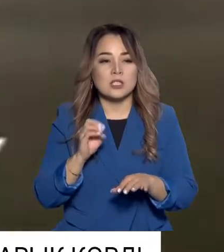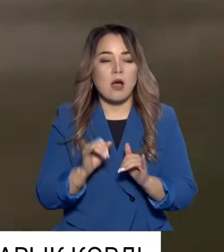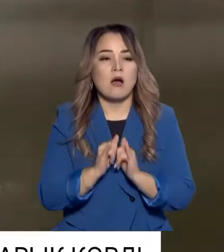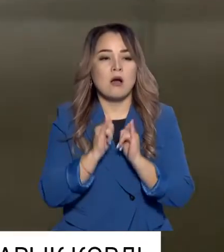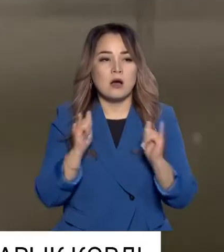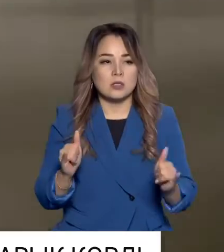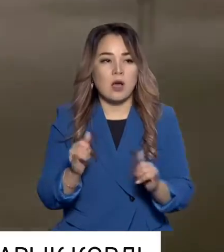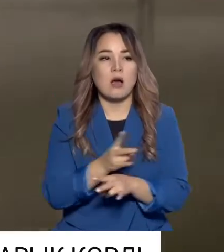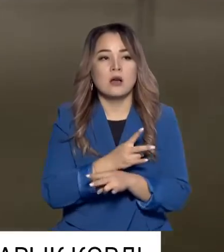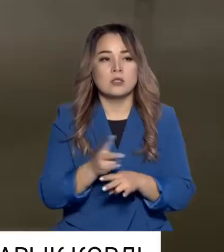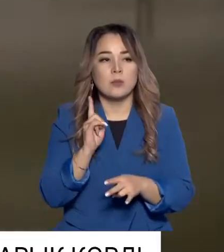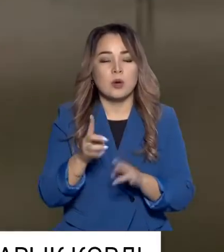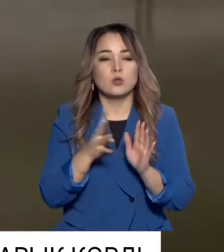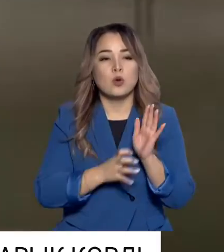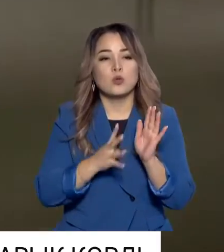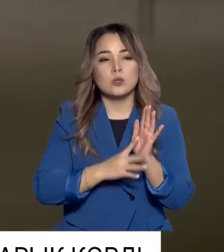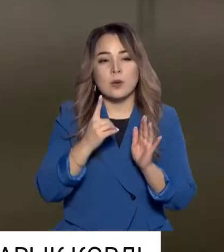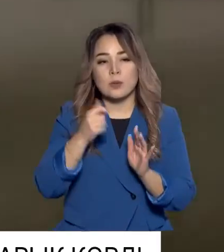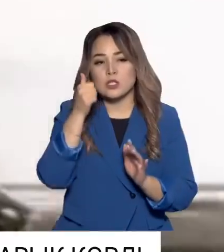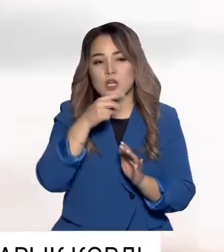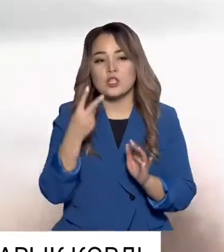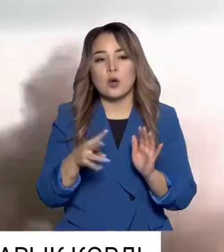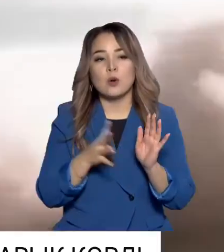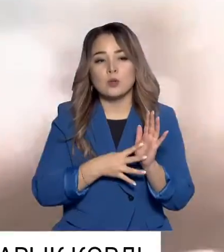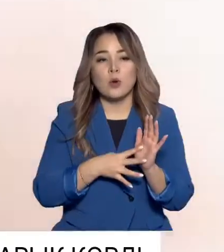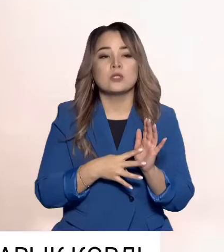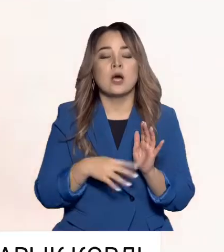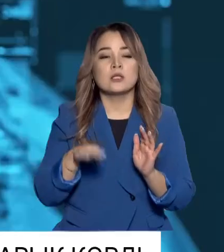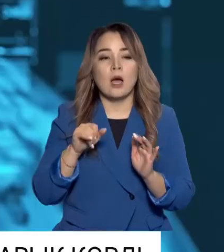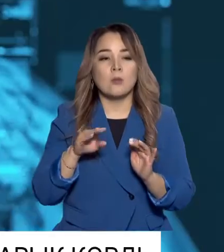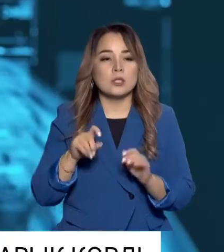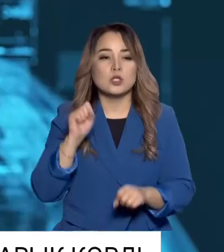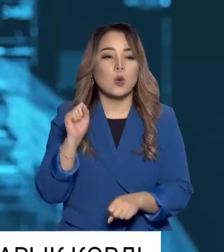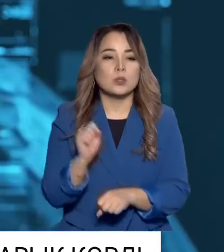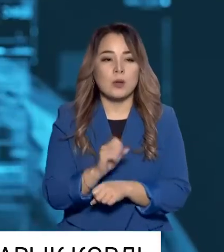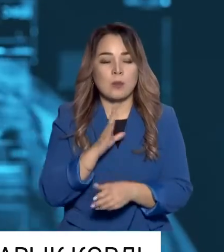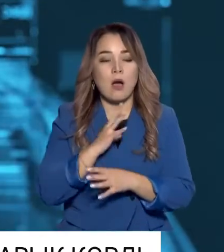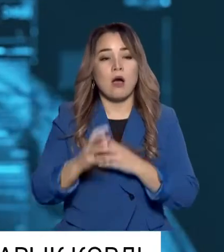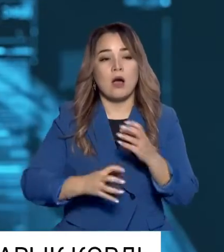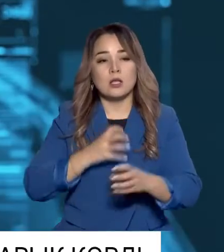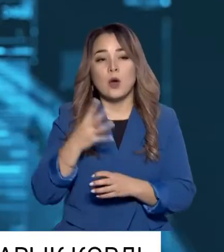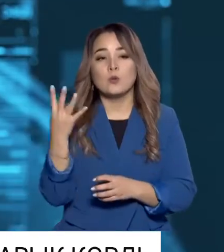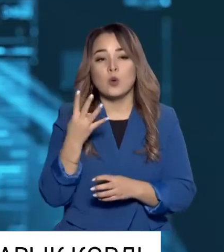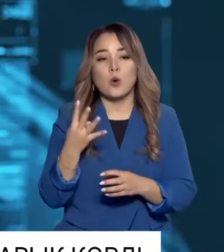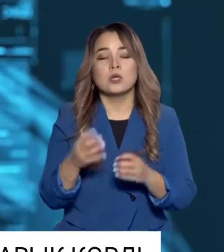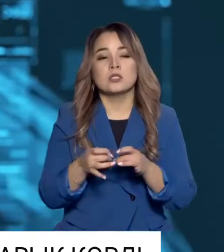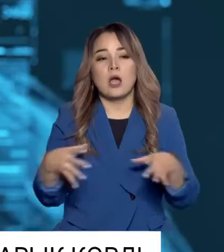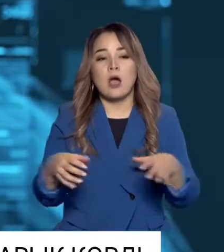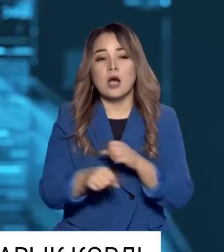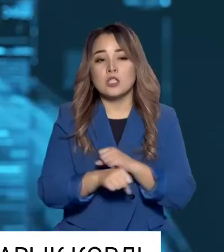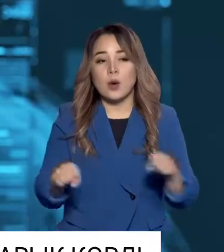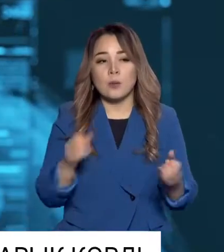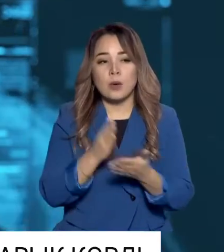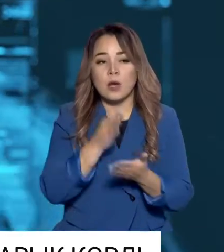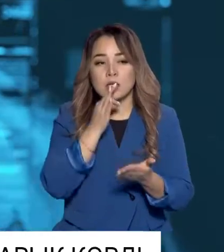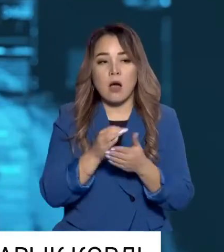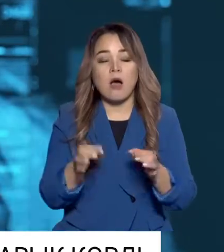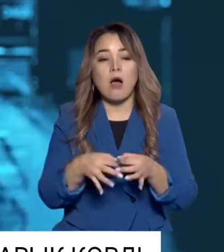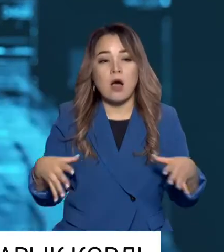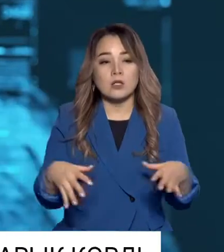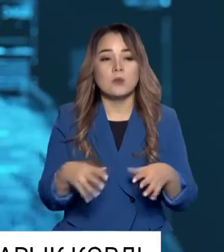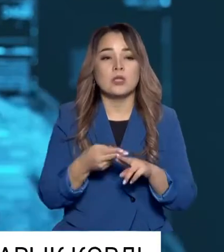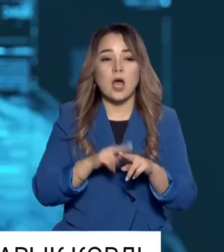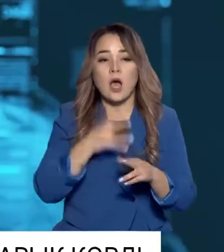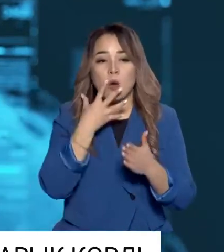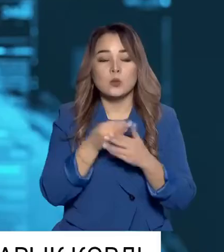Тажал 1991 жылы 29 тамызда тоқтатылды. Бұл әлемдегі 4-ші ядролық әлеует еді. Біз атом қаруынан